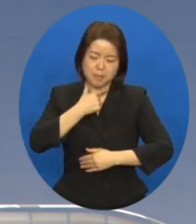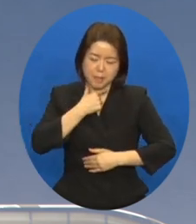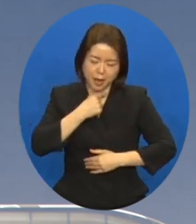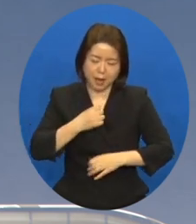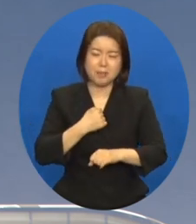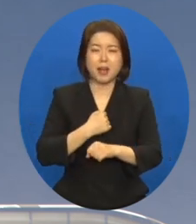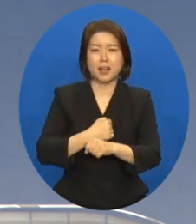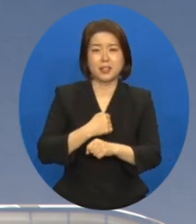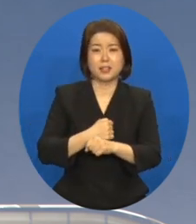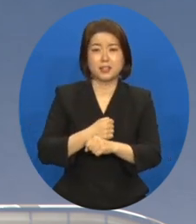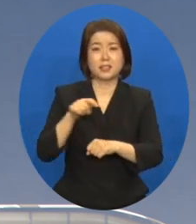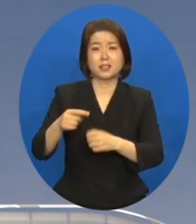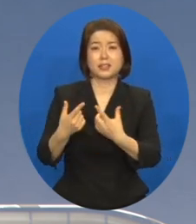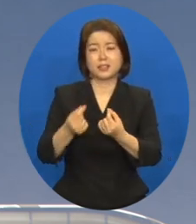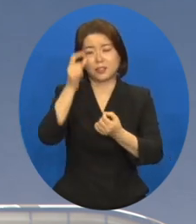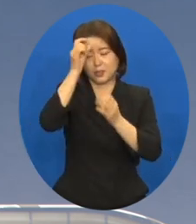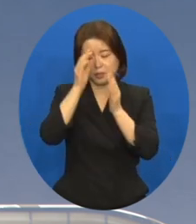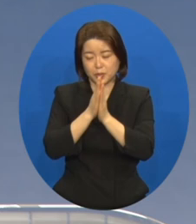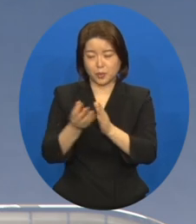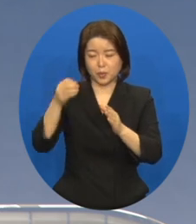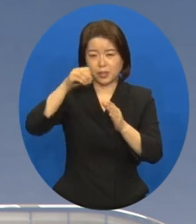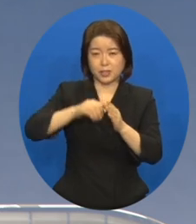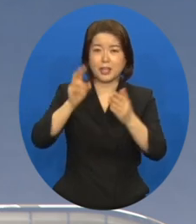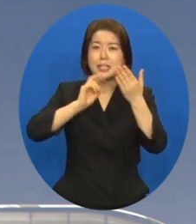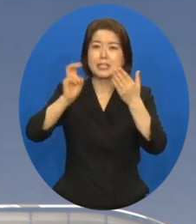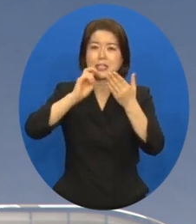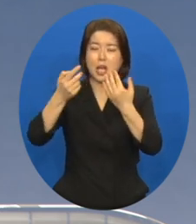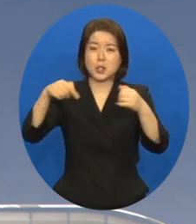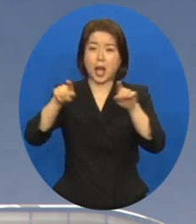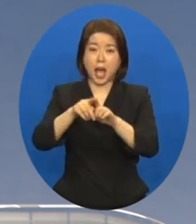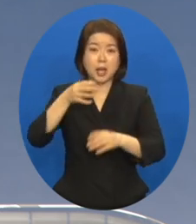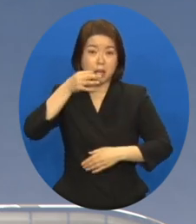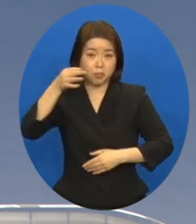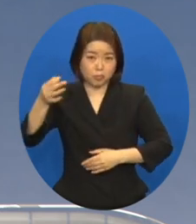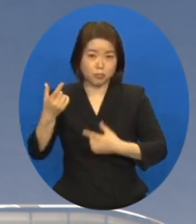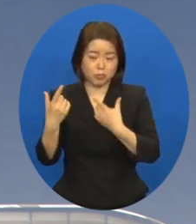갈망하는 그런 기도가 담긴 찬송을 같이 부르고